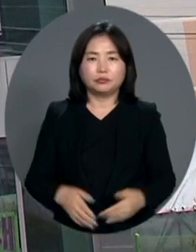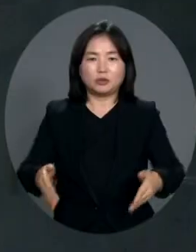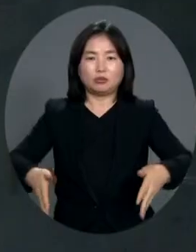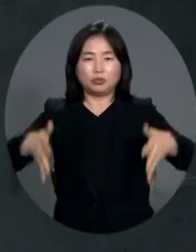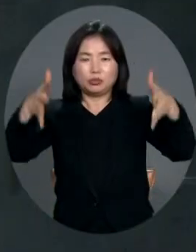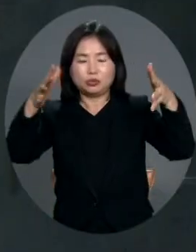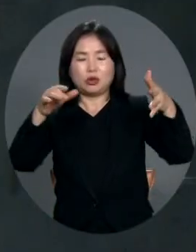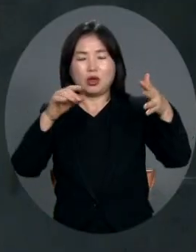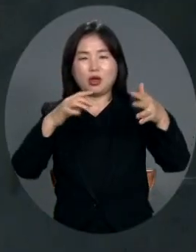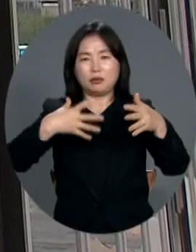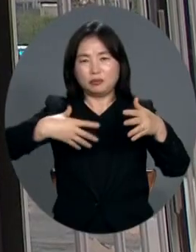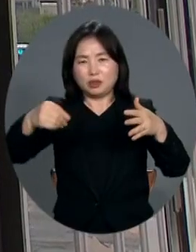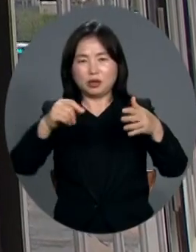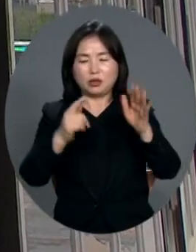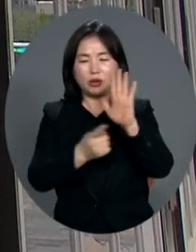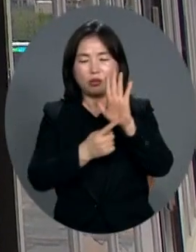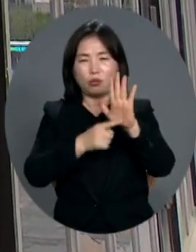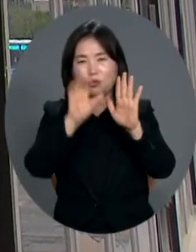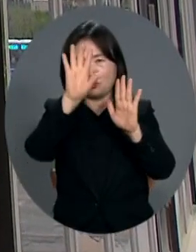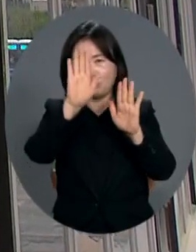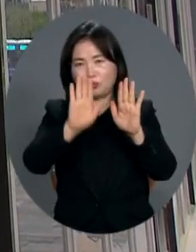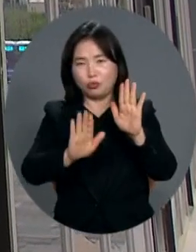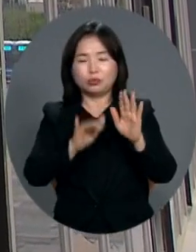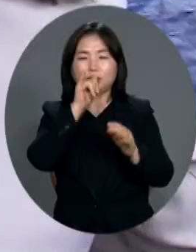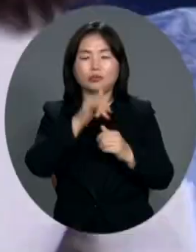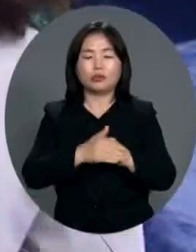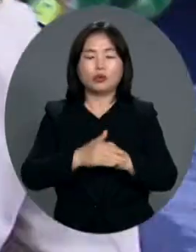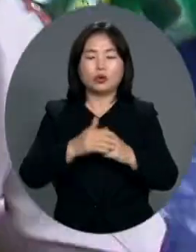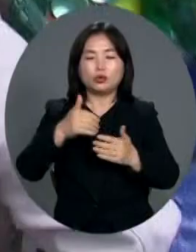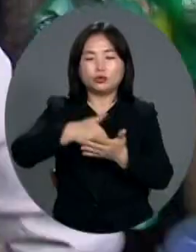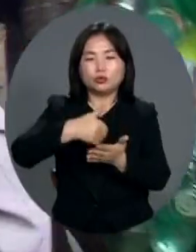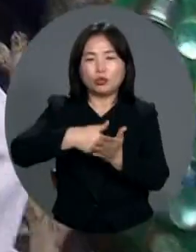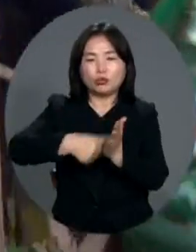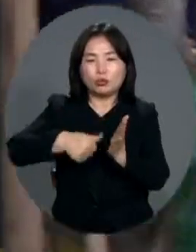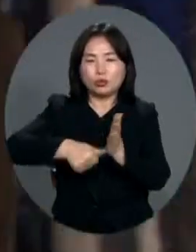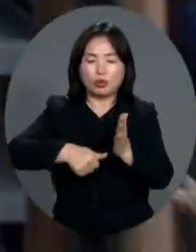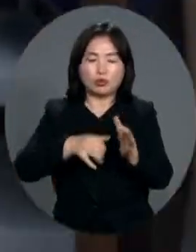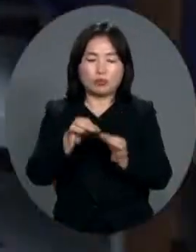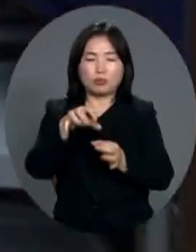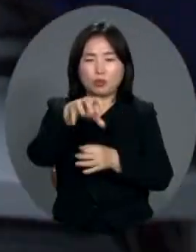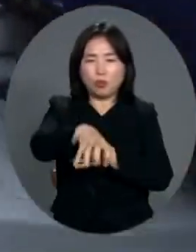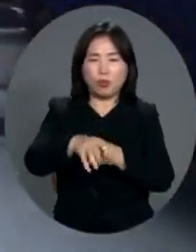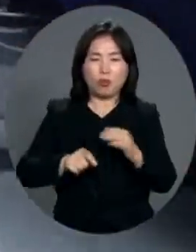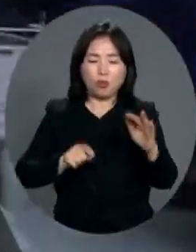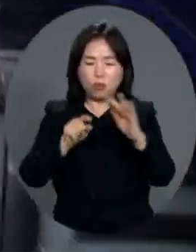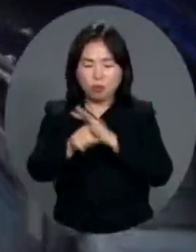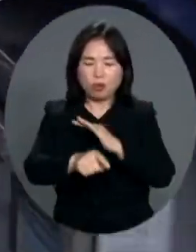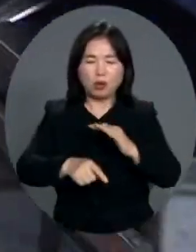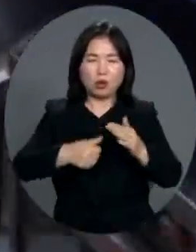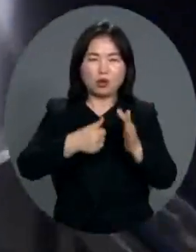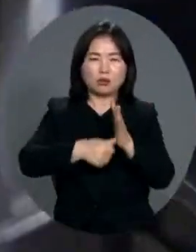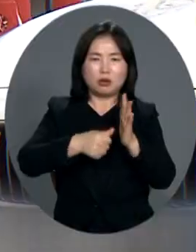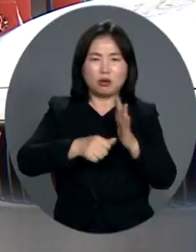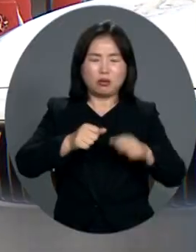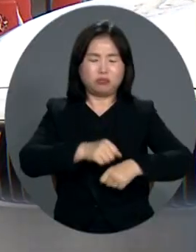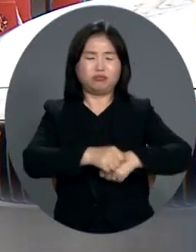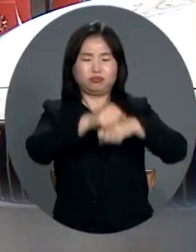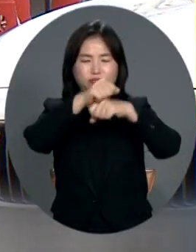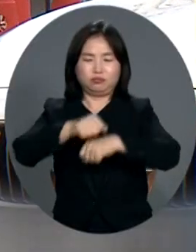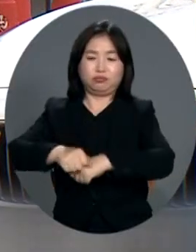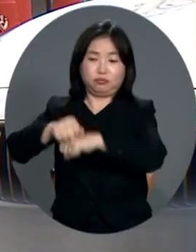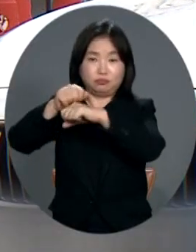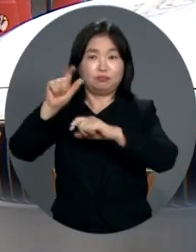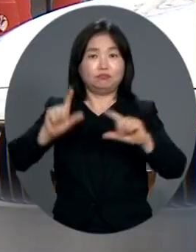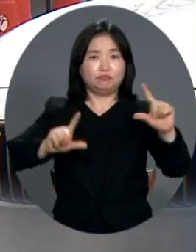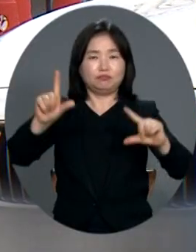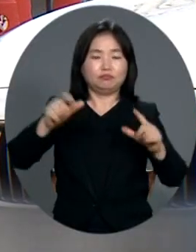건물 전체에 임대 광고가 붙었습니다. 중고 물품을 파는 시장에는 업소용 주방 가구가 끝도 없이 쌓여